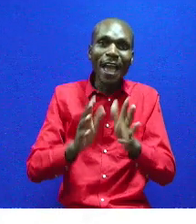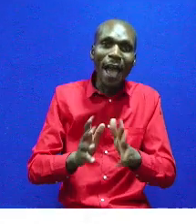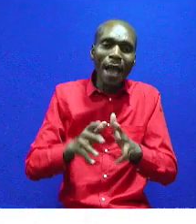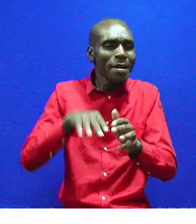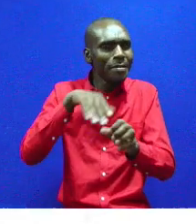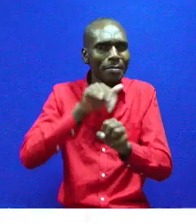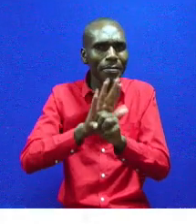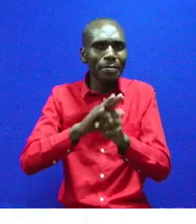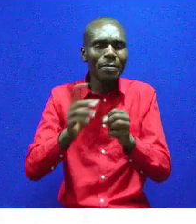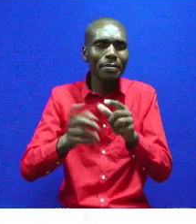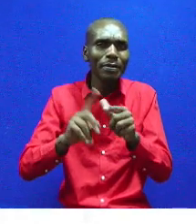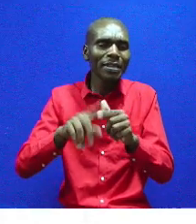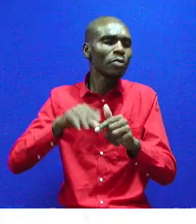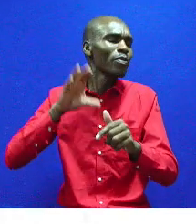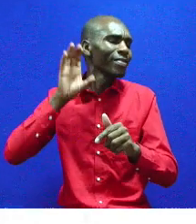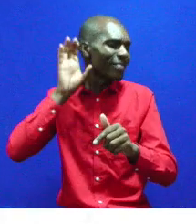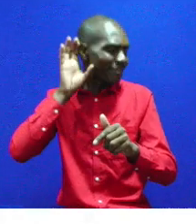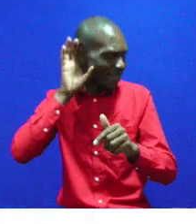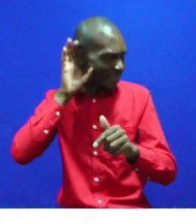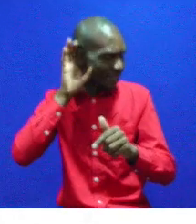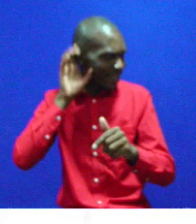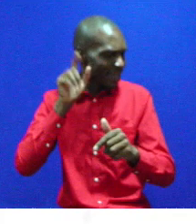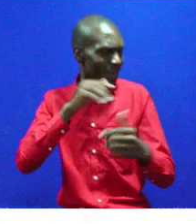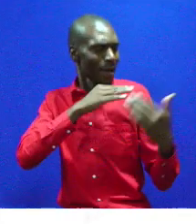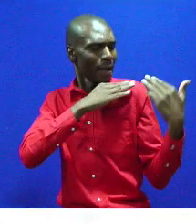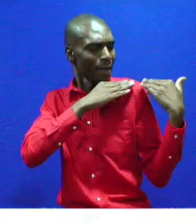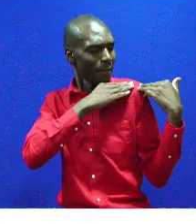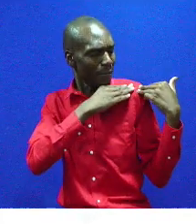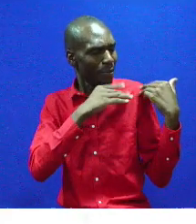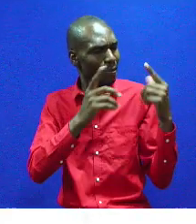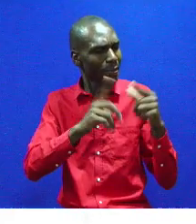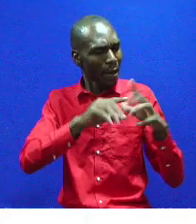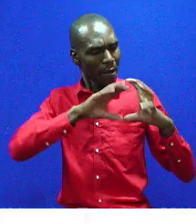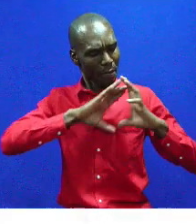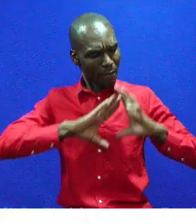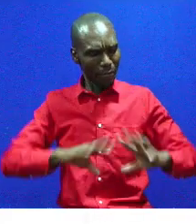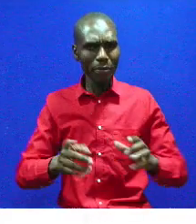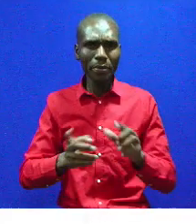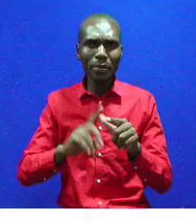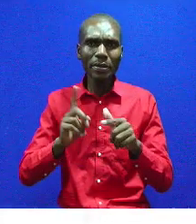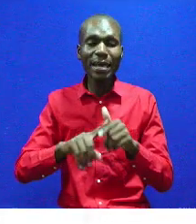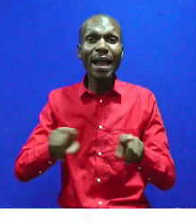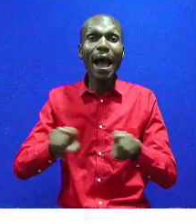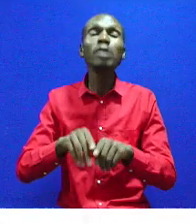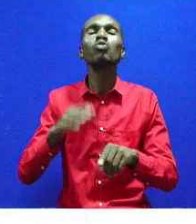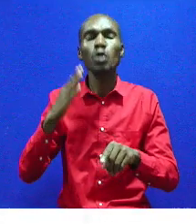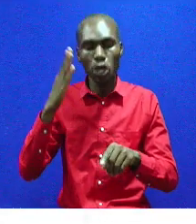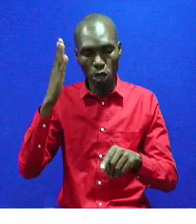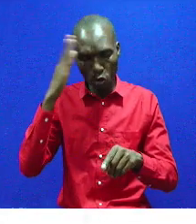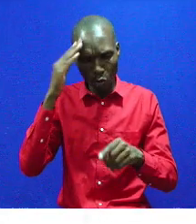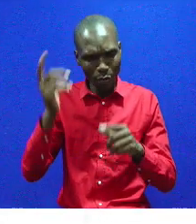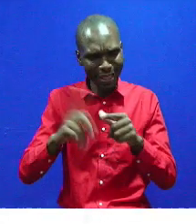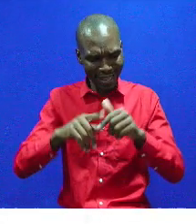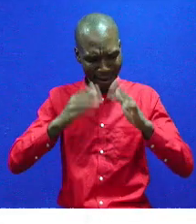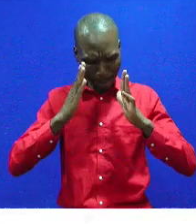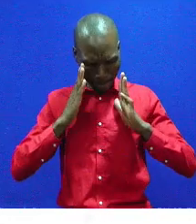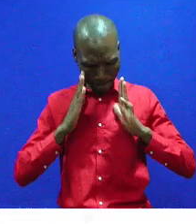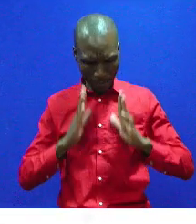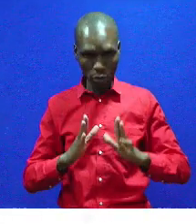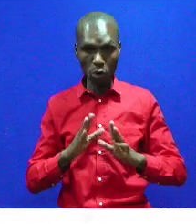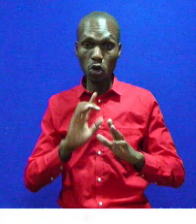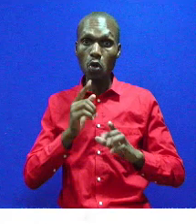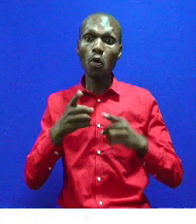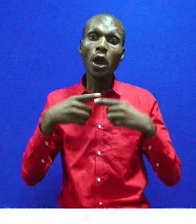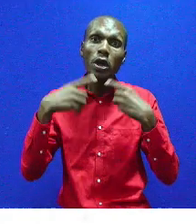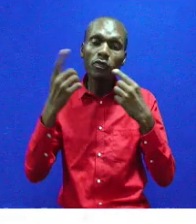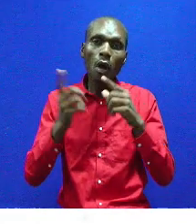na tulisikia ni kama mzigo pande moja imechukuliwa imewekwa chini. Na vile tunajua wewe ni mtu wa kusema na